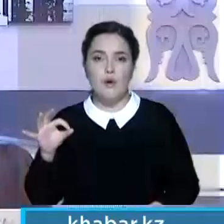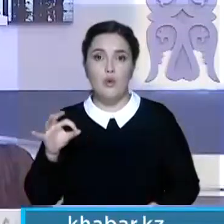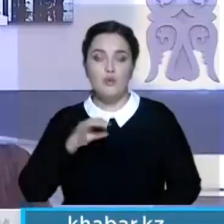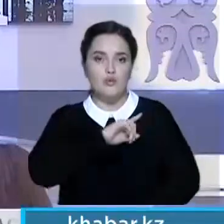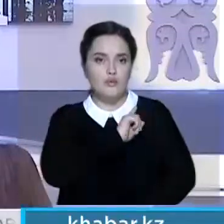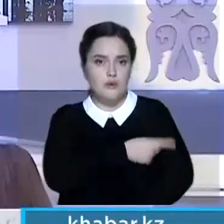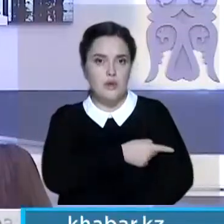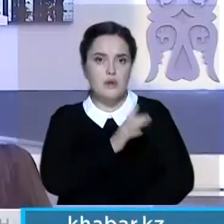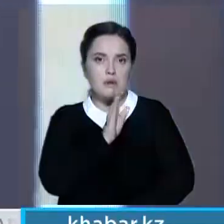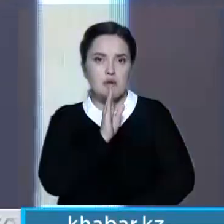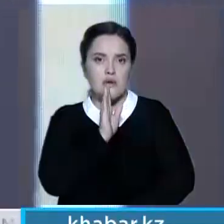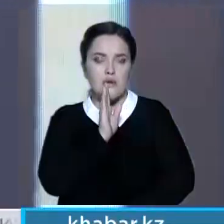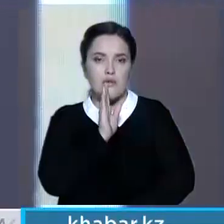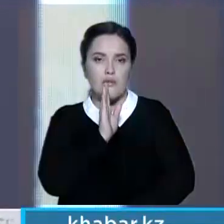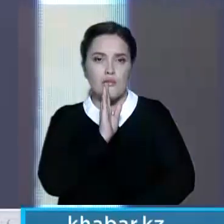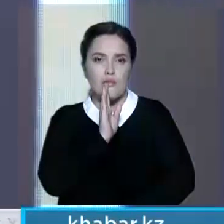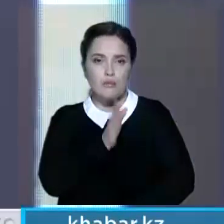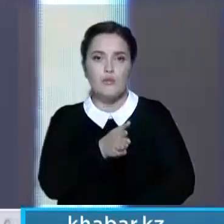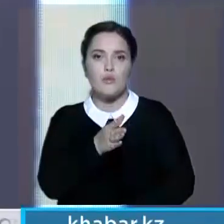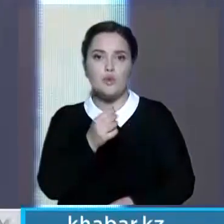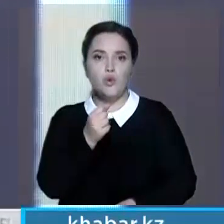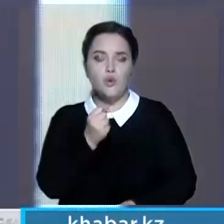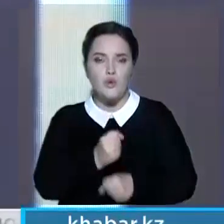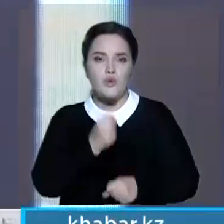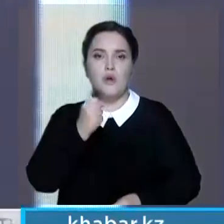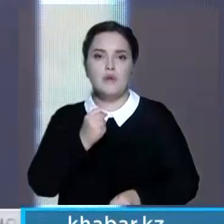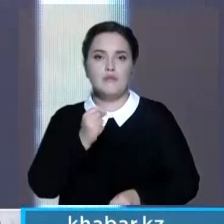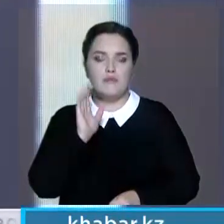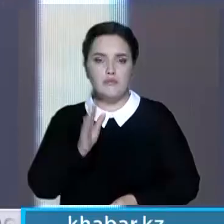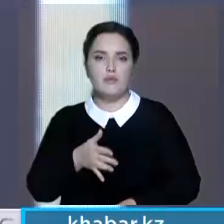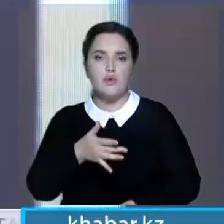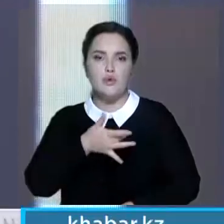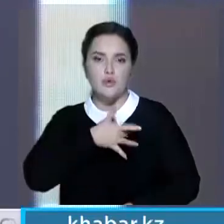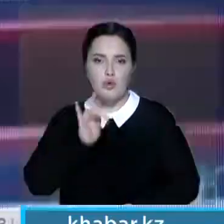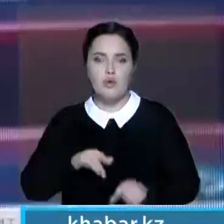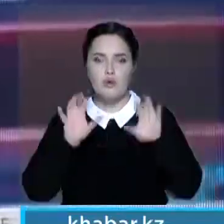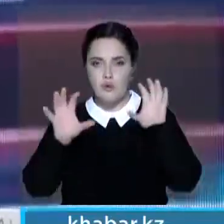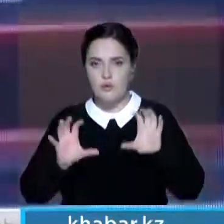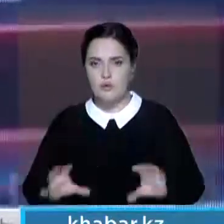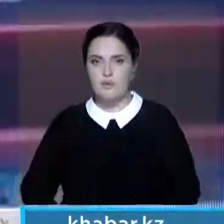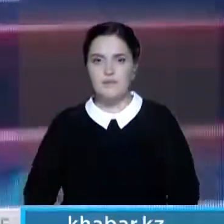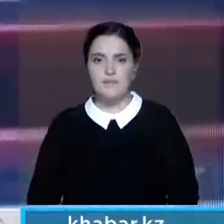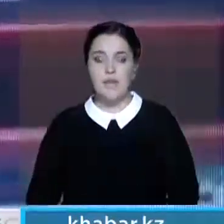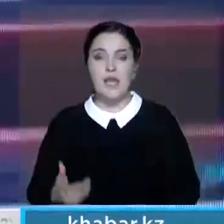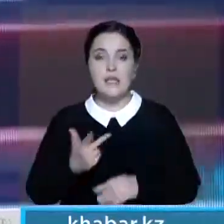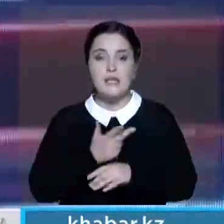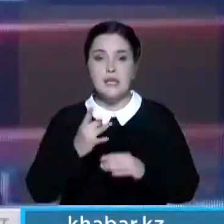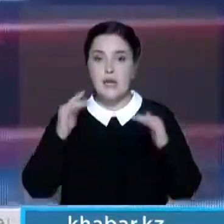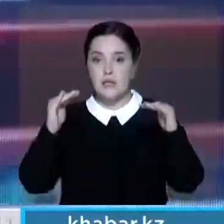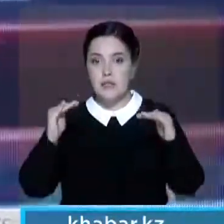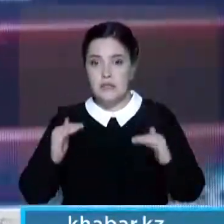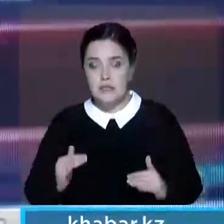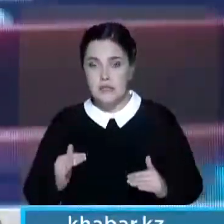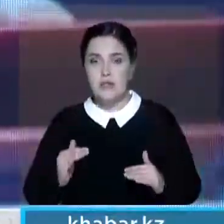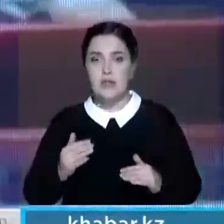усилением работы в этом направлении и ужесточением законодательных норм. Более чем в три раза